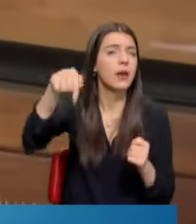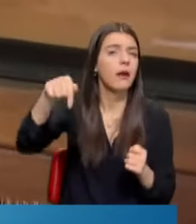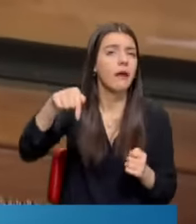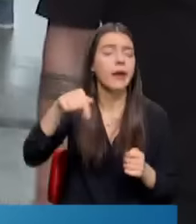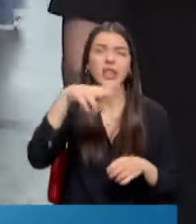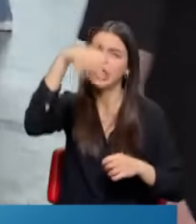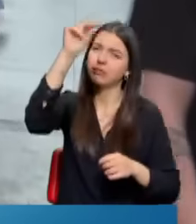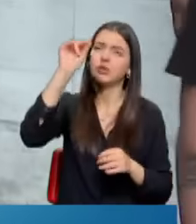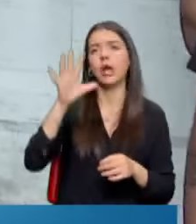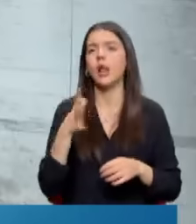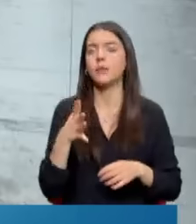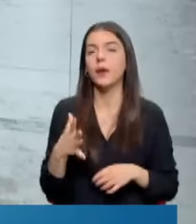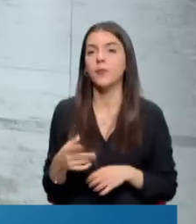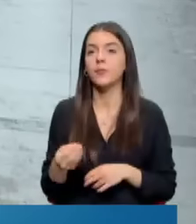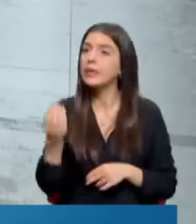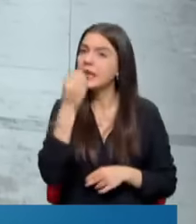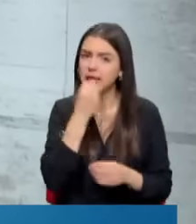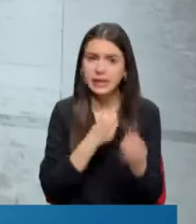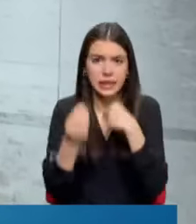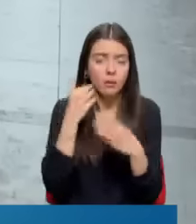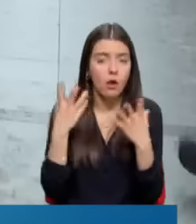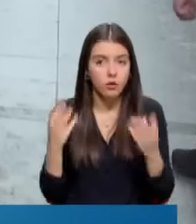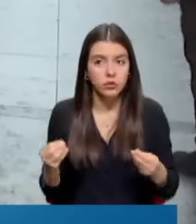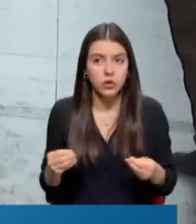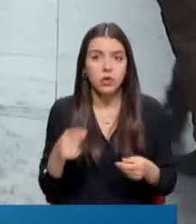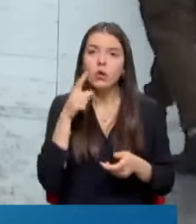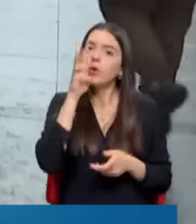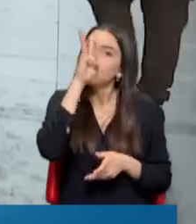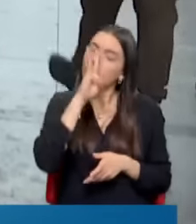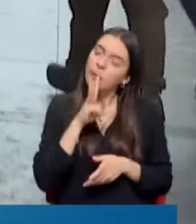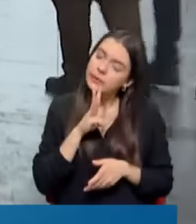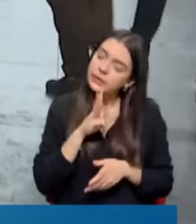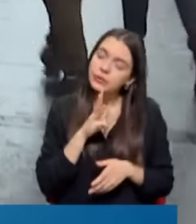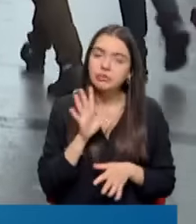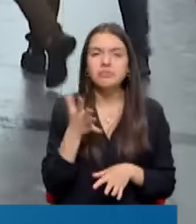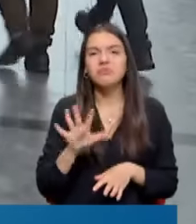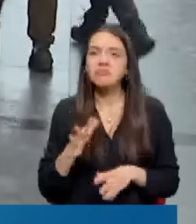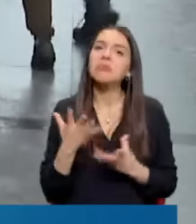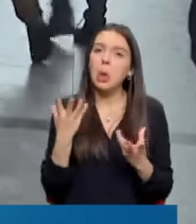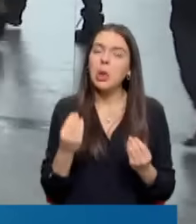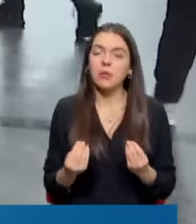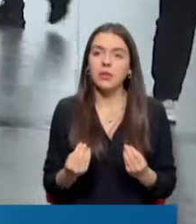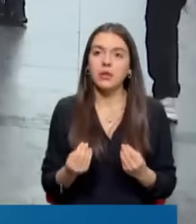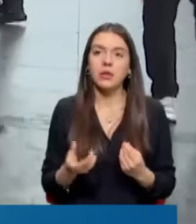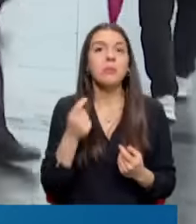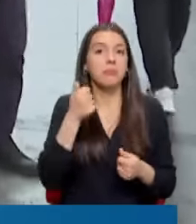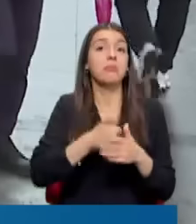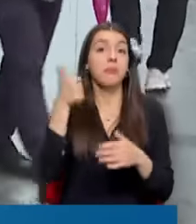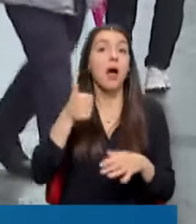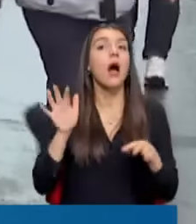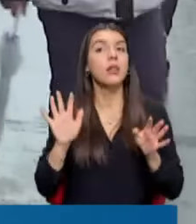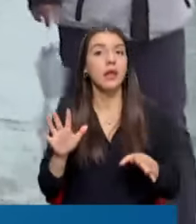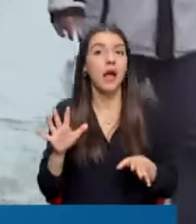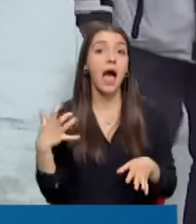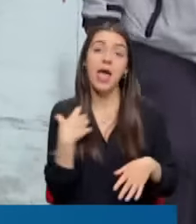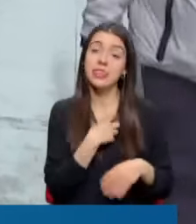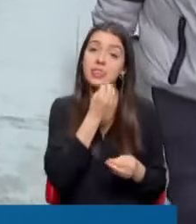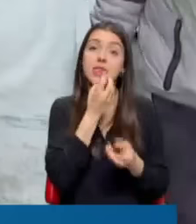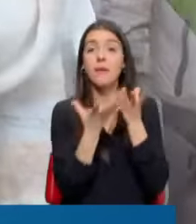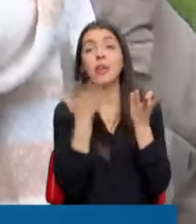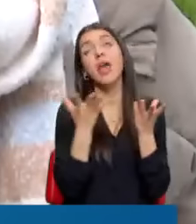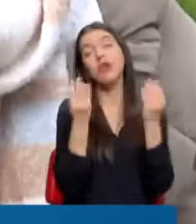herhalde 70. Bir yemek yediğinizde o bayağı 300 küsüre mal oluyor yani gayet... Pahalı bir fiyat ve annelerimiz daha